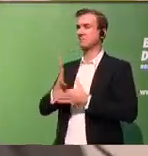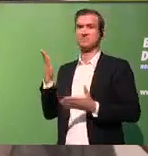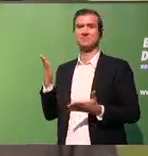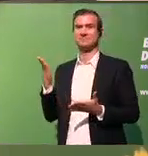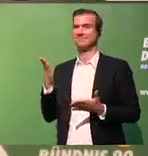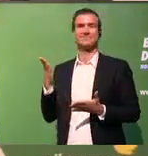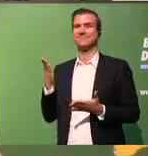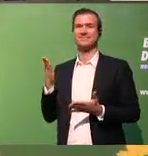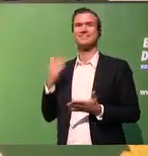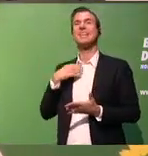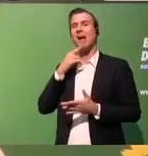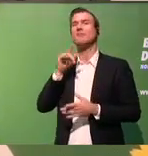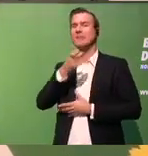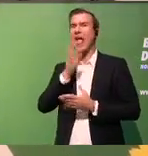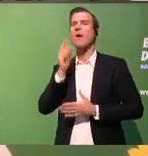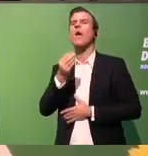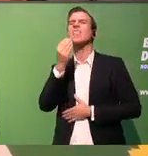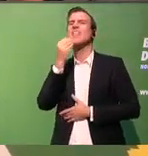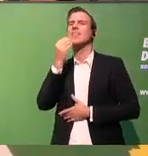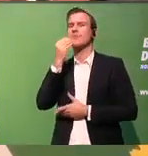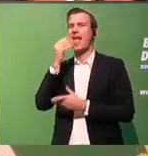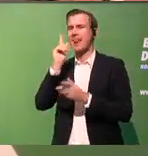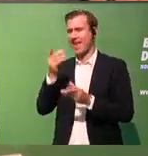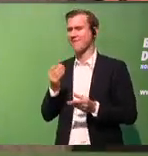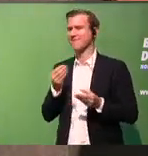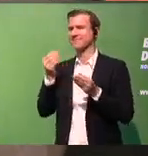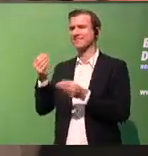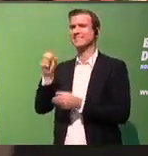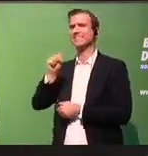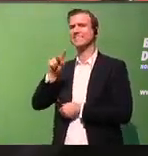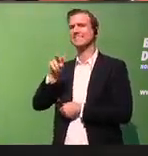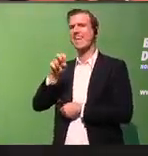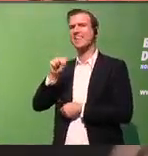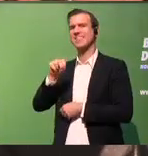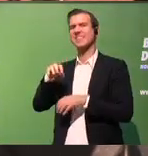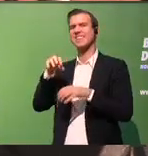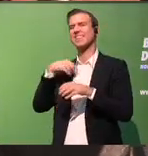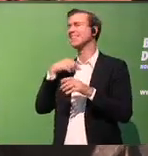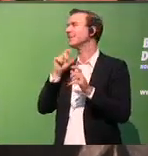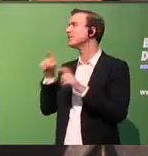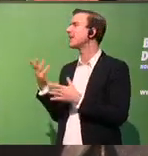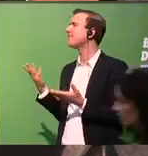das wird auch in Naturalien hier belegt. Sven, unser Geschenk.